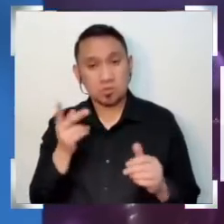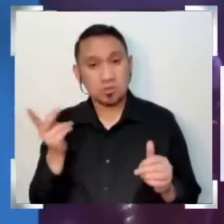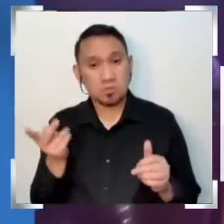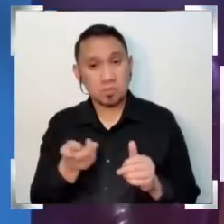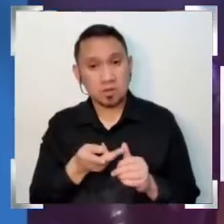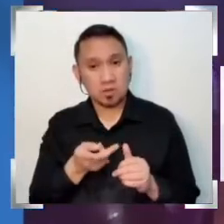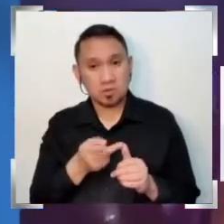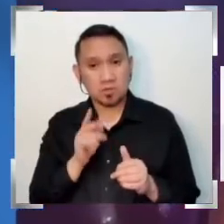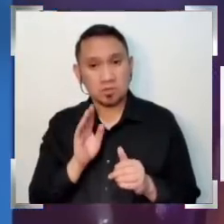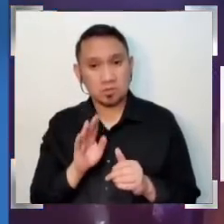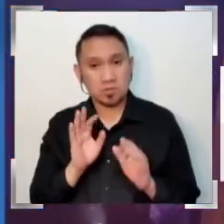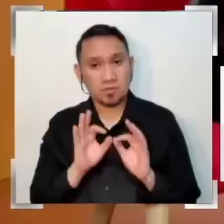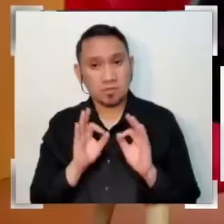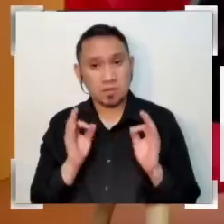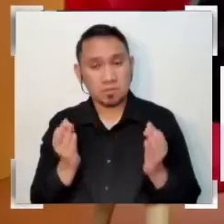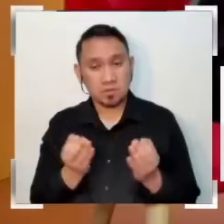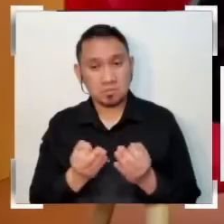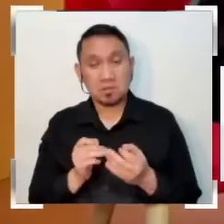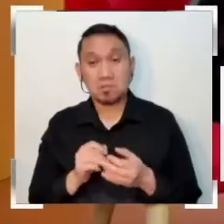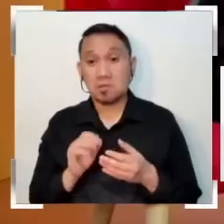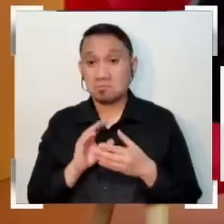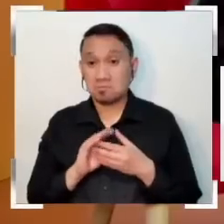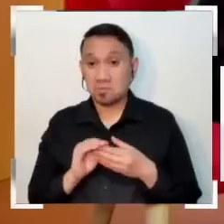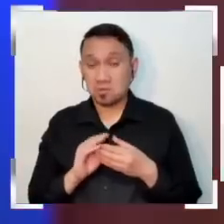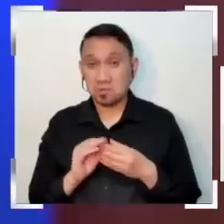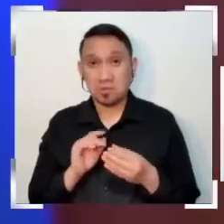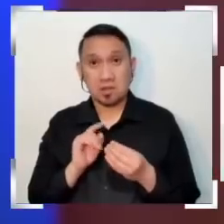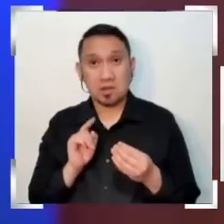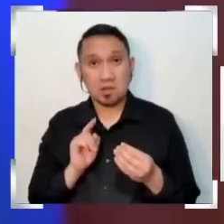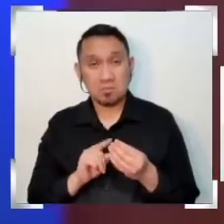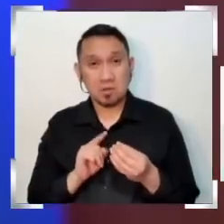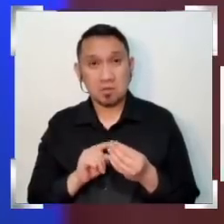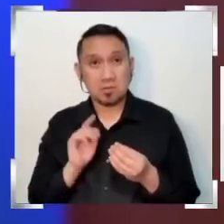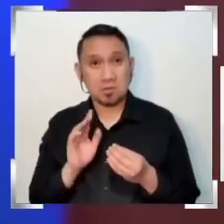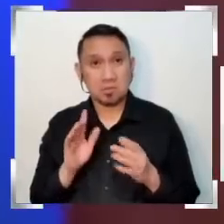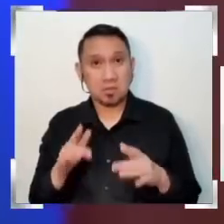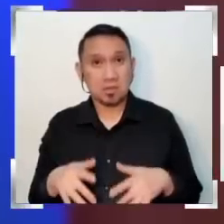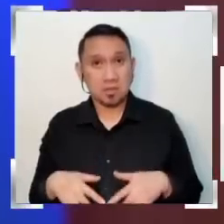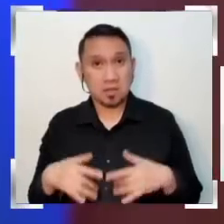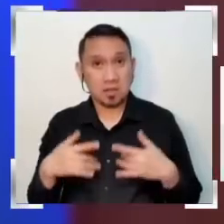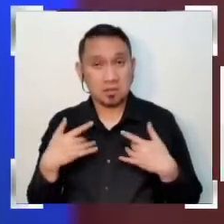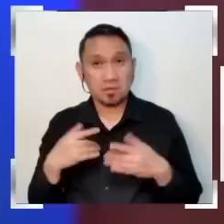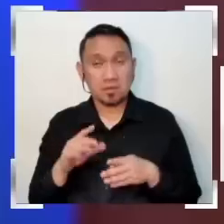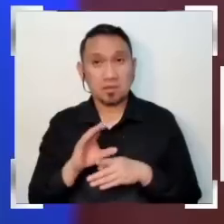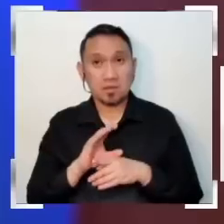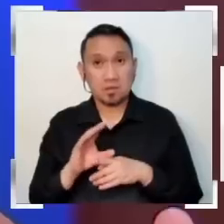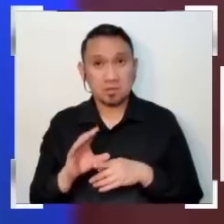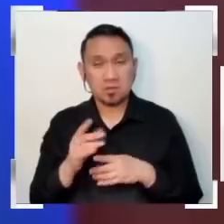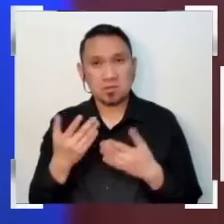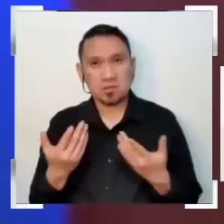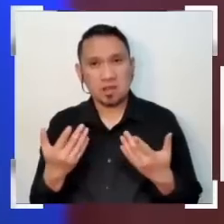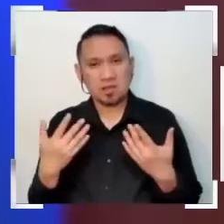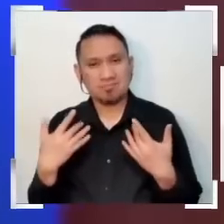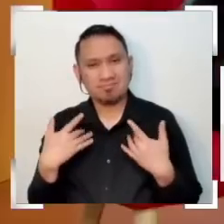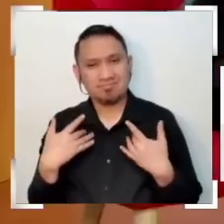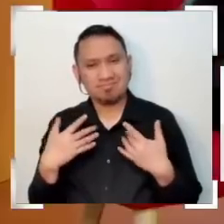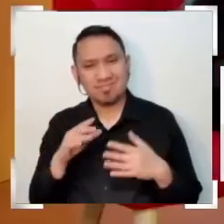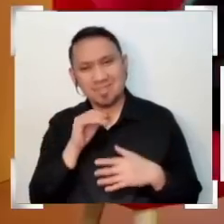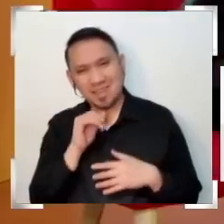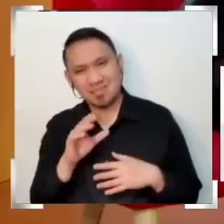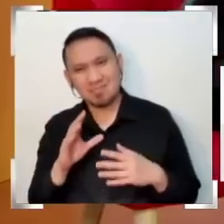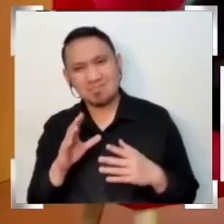pamilya. Ikwento rin ni Juday ang mga punto sa kanyang buhay at career kung saan nawalan siya ng gana at minsan ding